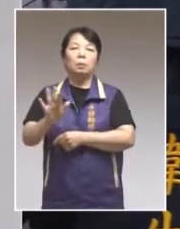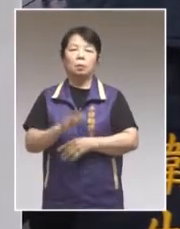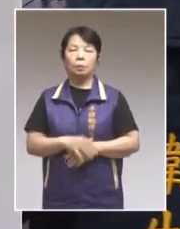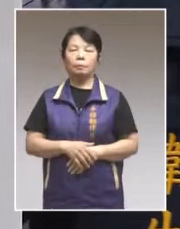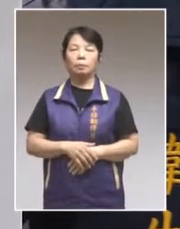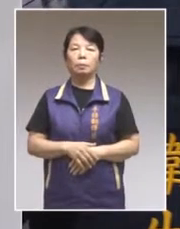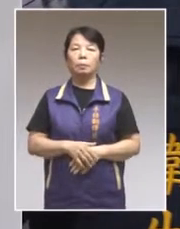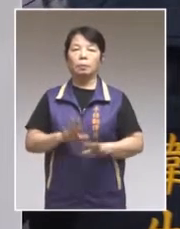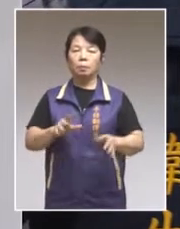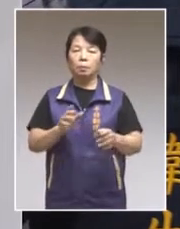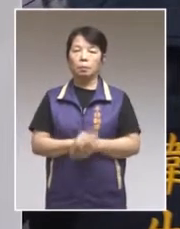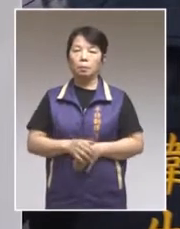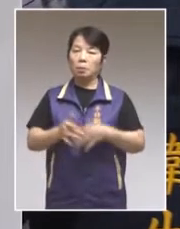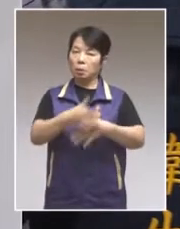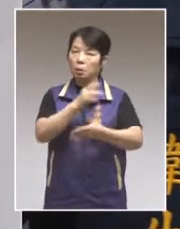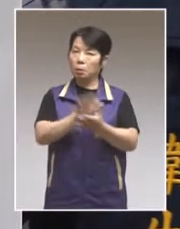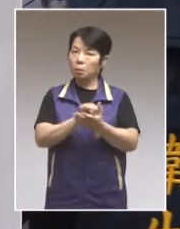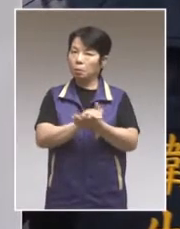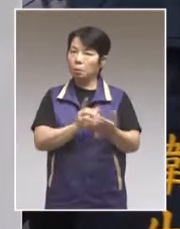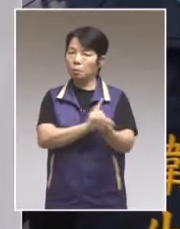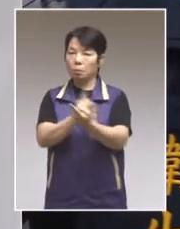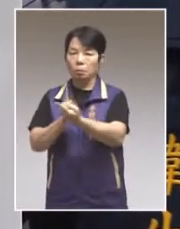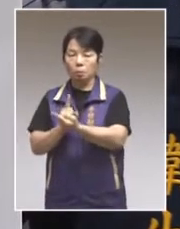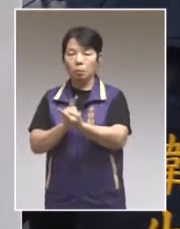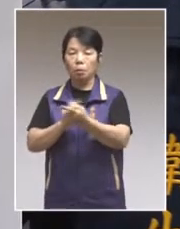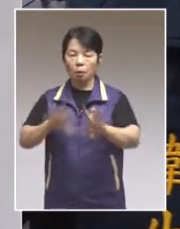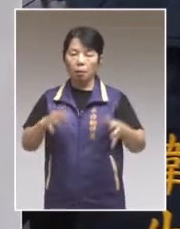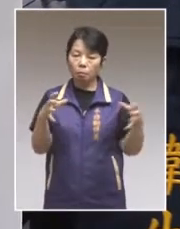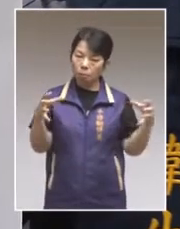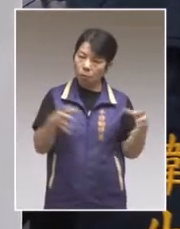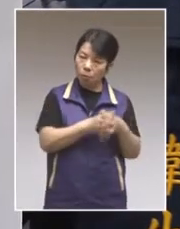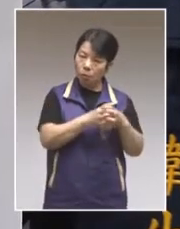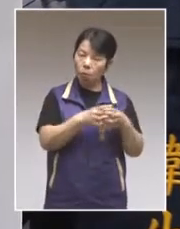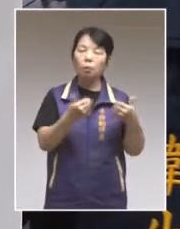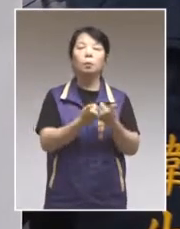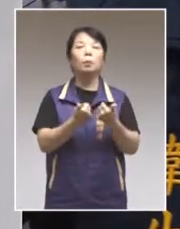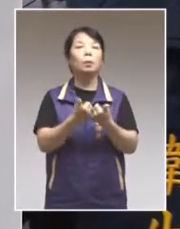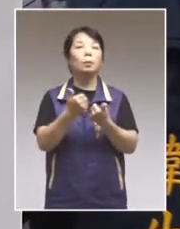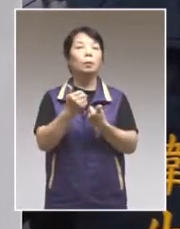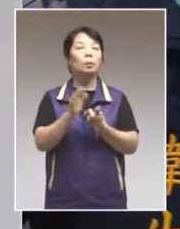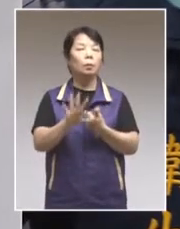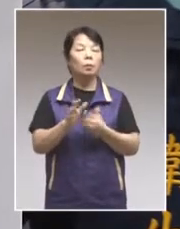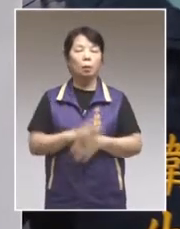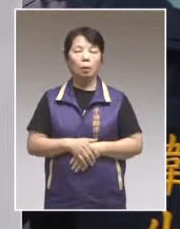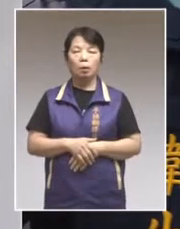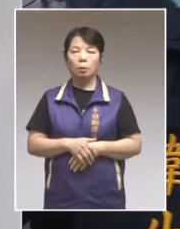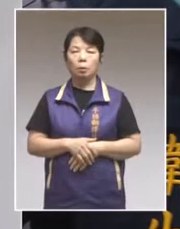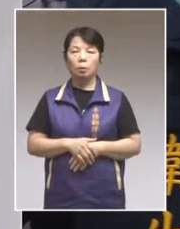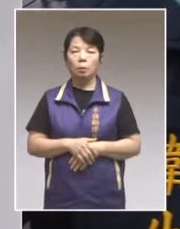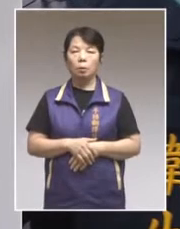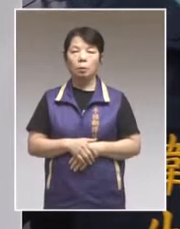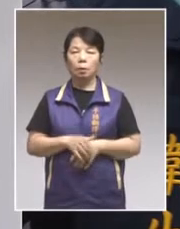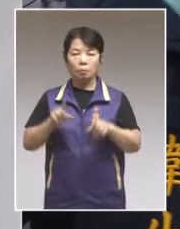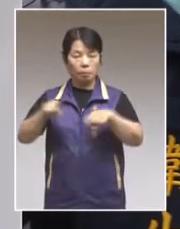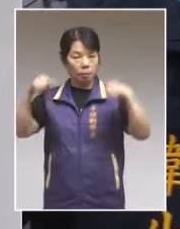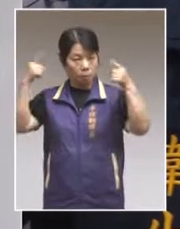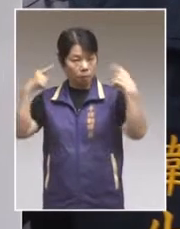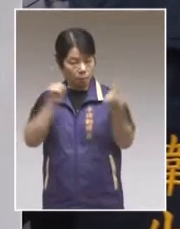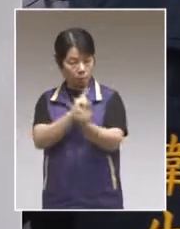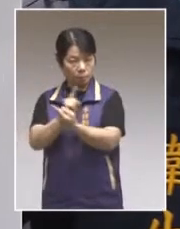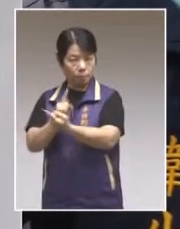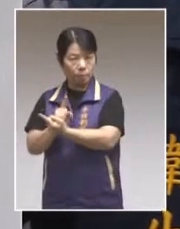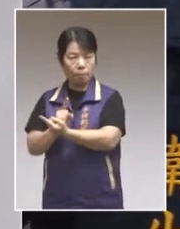式那大概除了聚会之外，那或者是一些日常的一些接